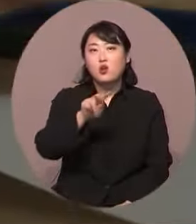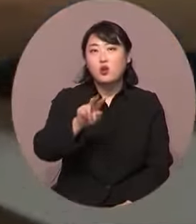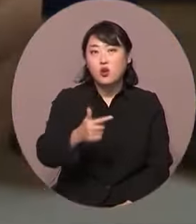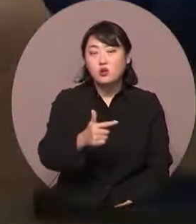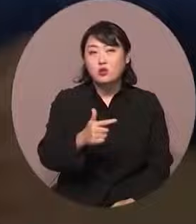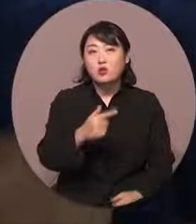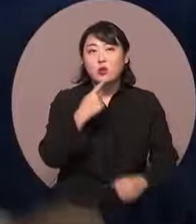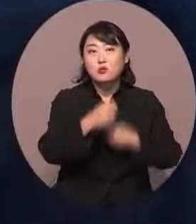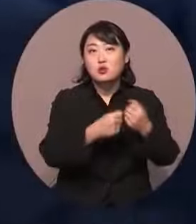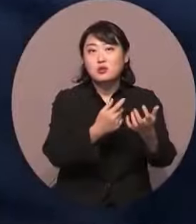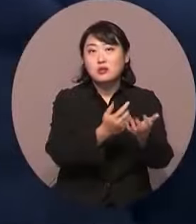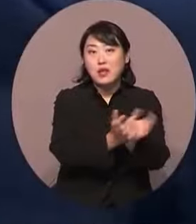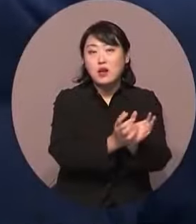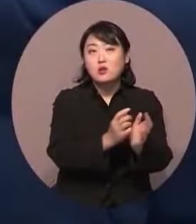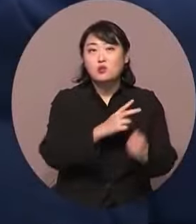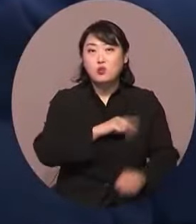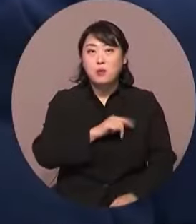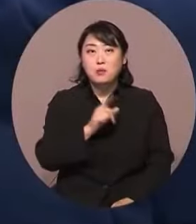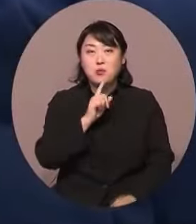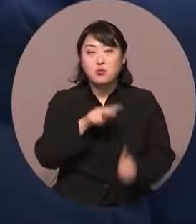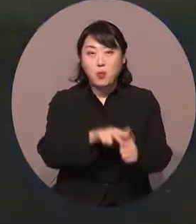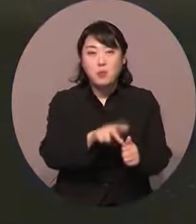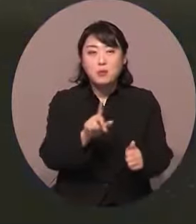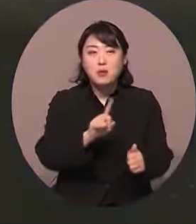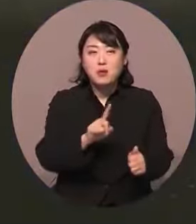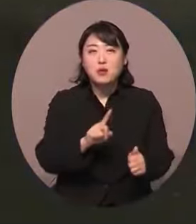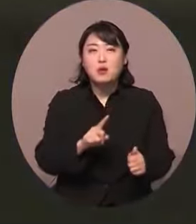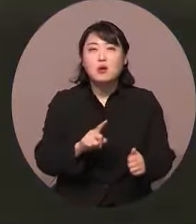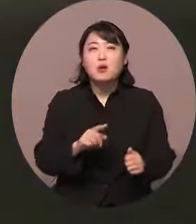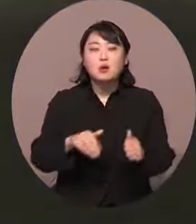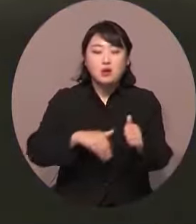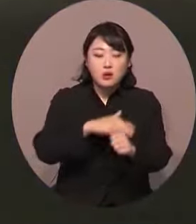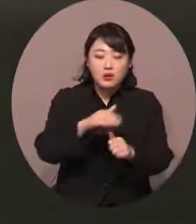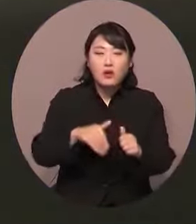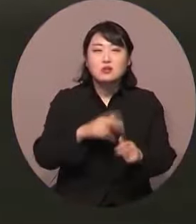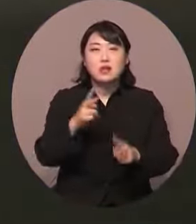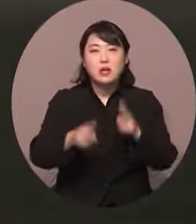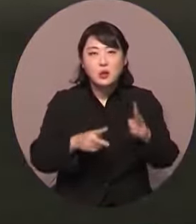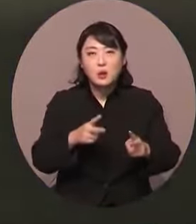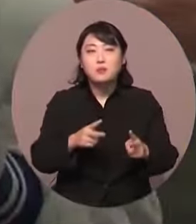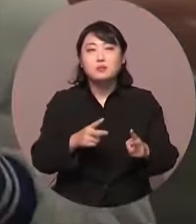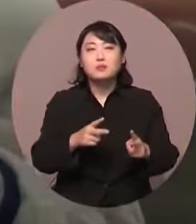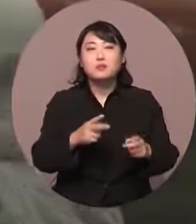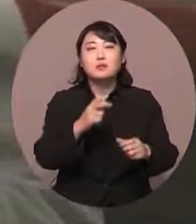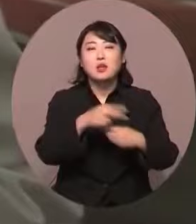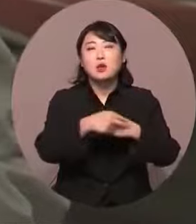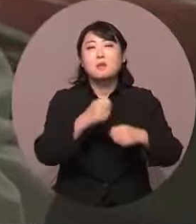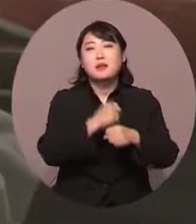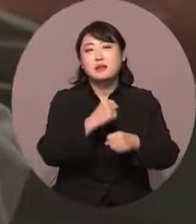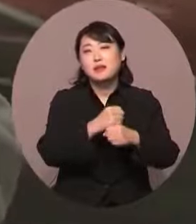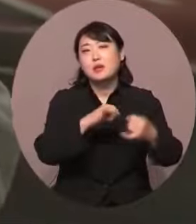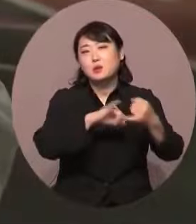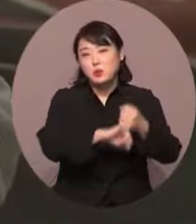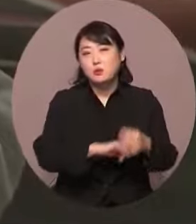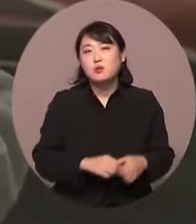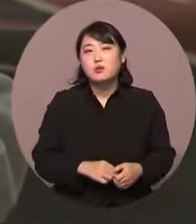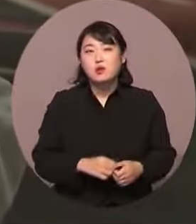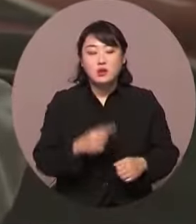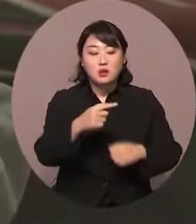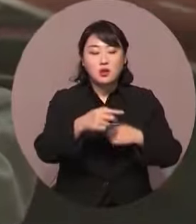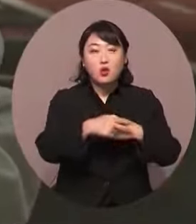후보는 교통과 산업, 환경이 어우러지는 대덕 만들기를 약속합니다. 대덕연구단지와 산단 연결을